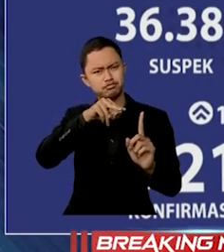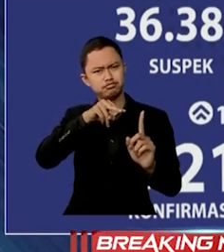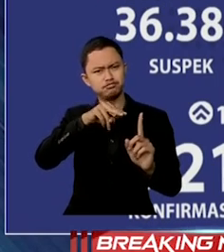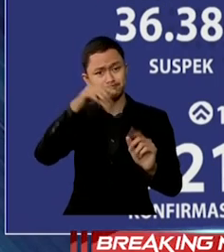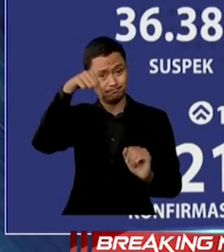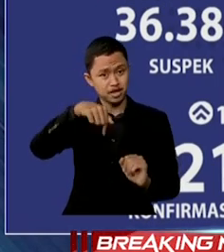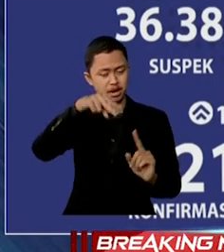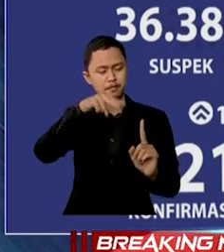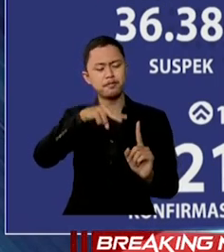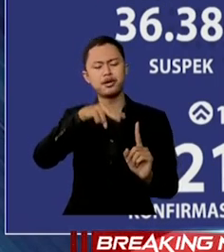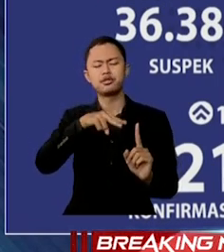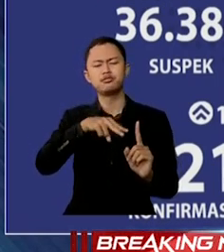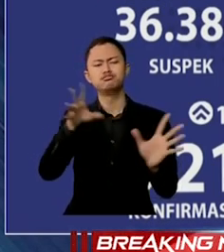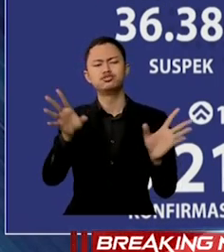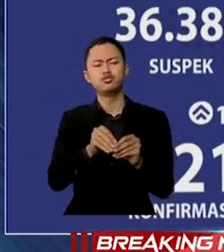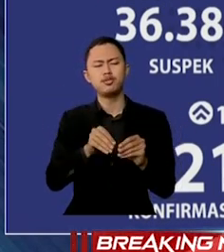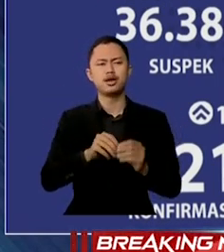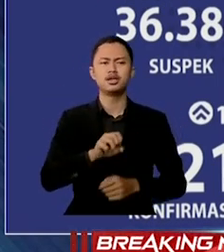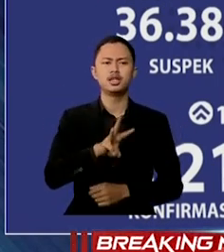ini sebanyak